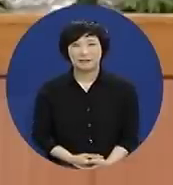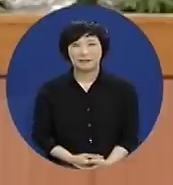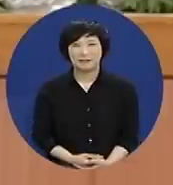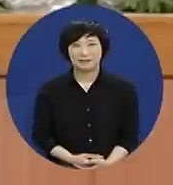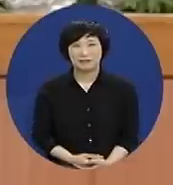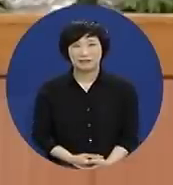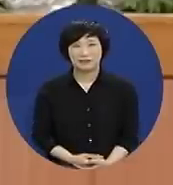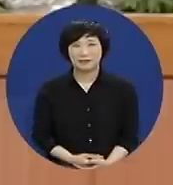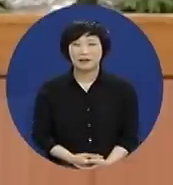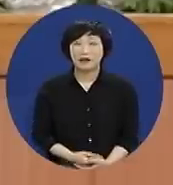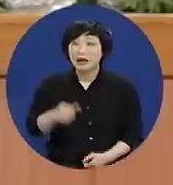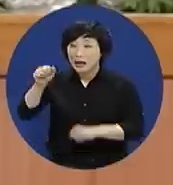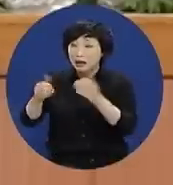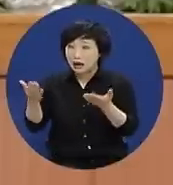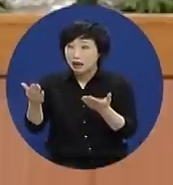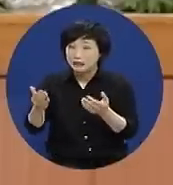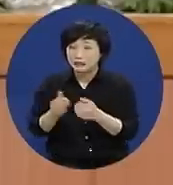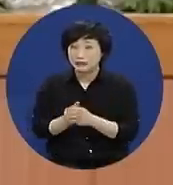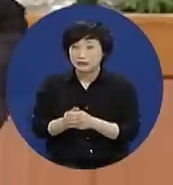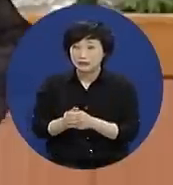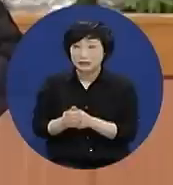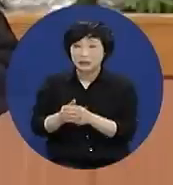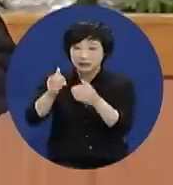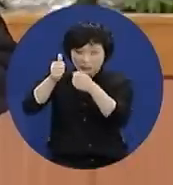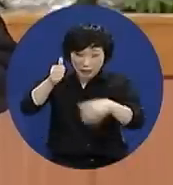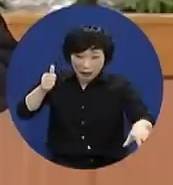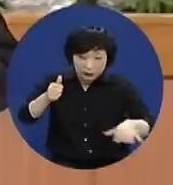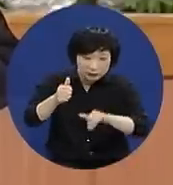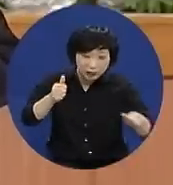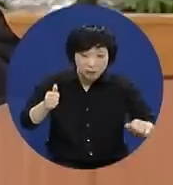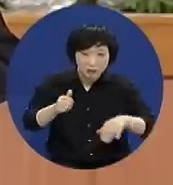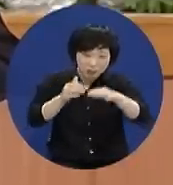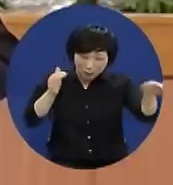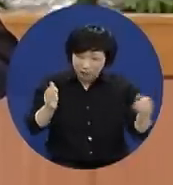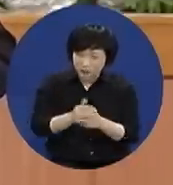するごとなすごとについて